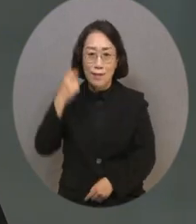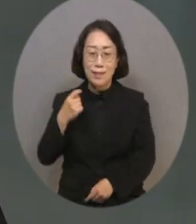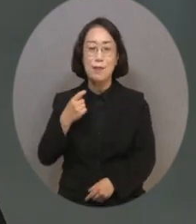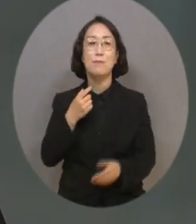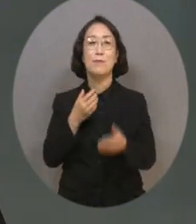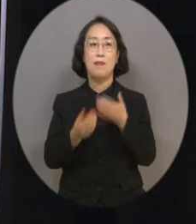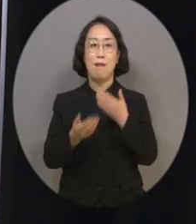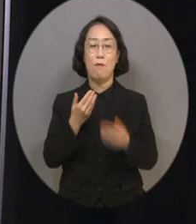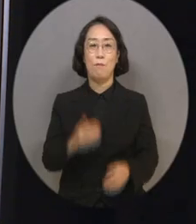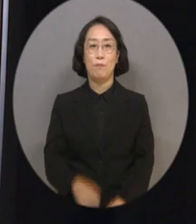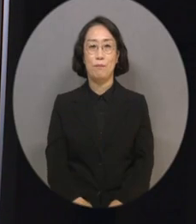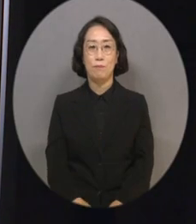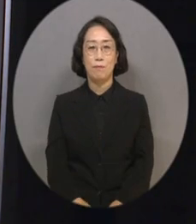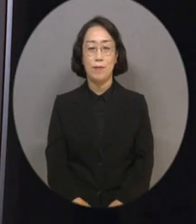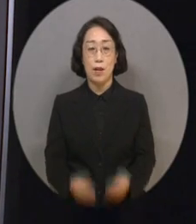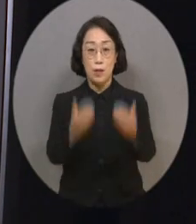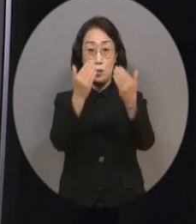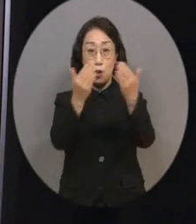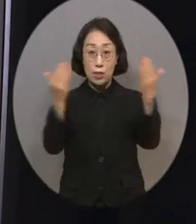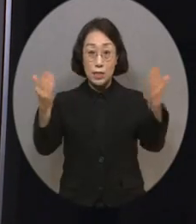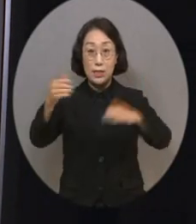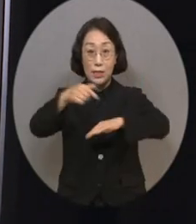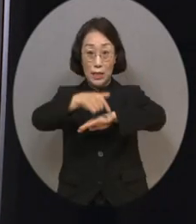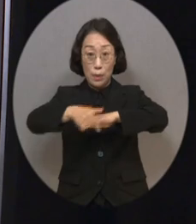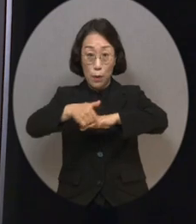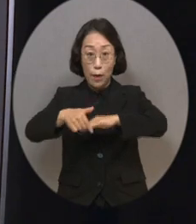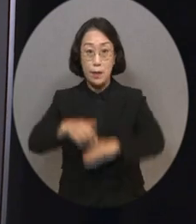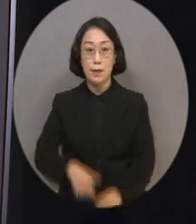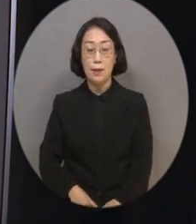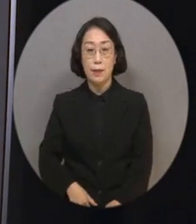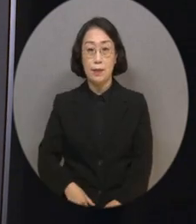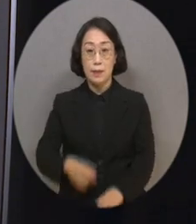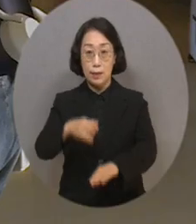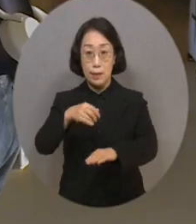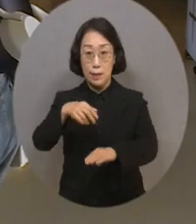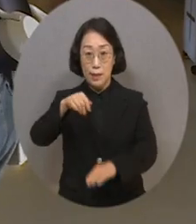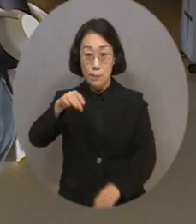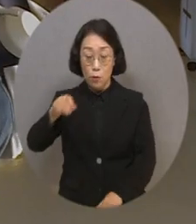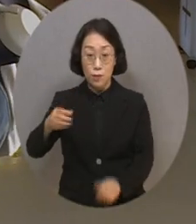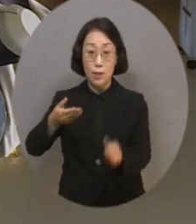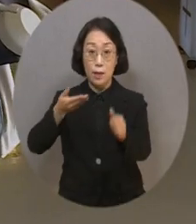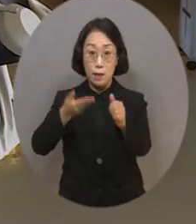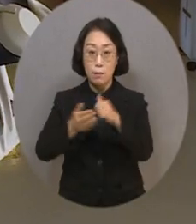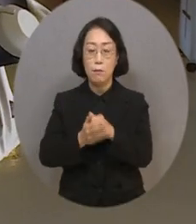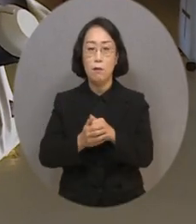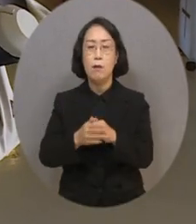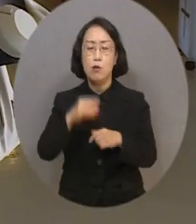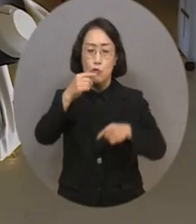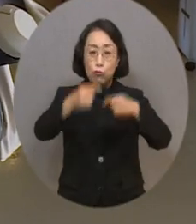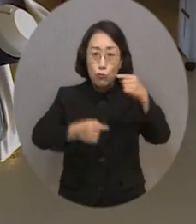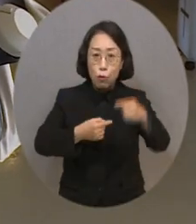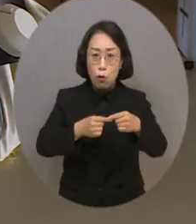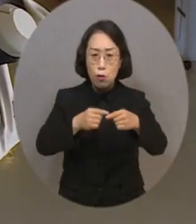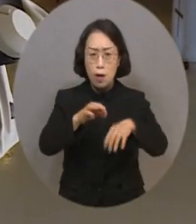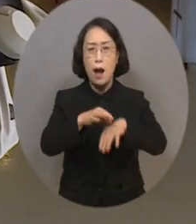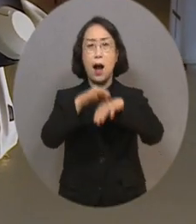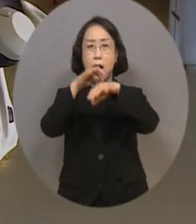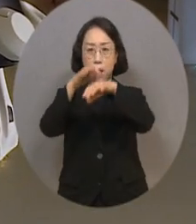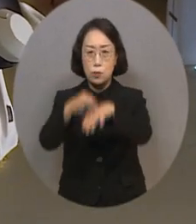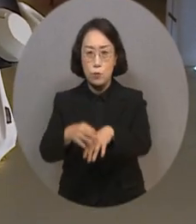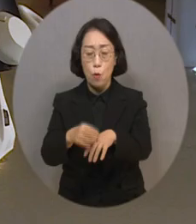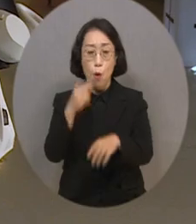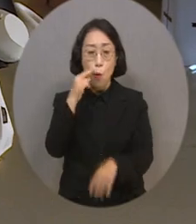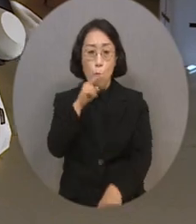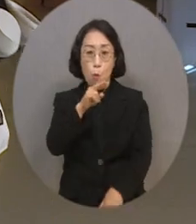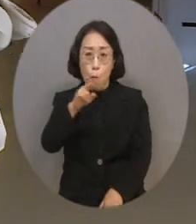전시를 기획한 김성재 디자이너는 수어라는 언어체계를 물리적인 공간에서 누구나 보고